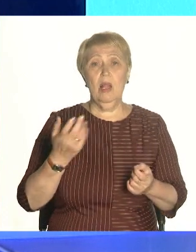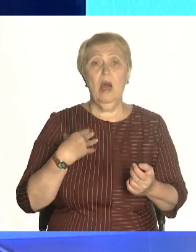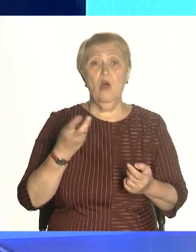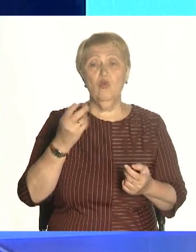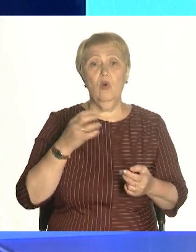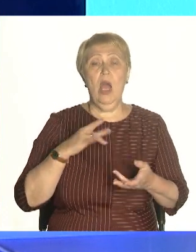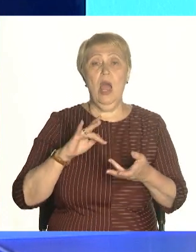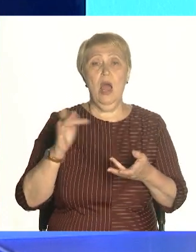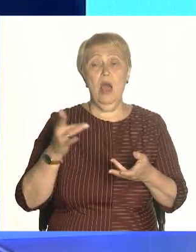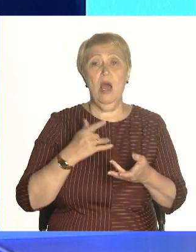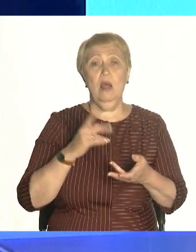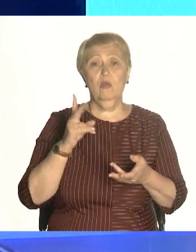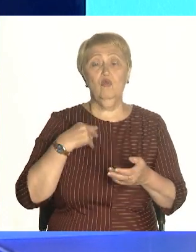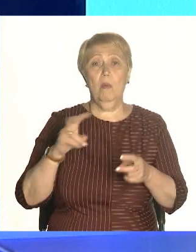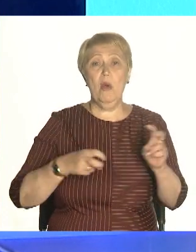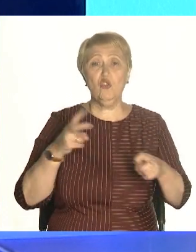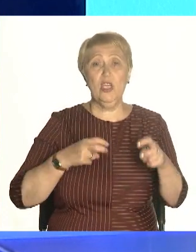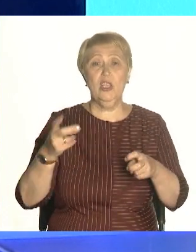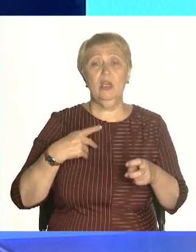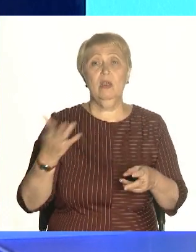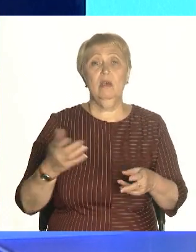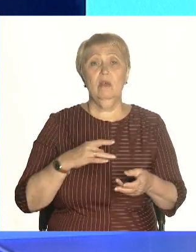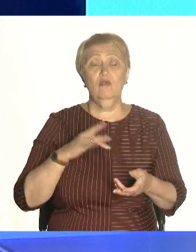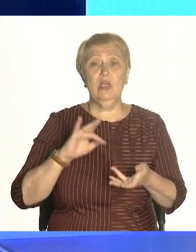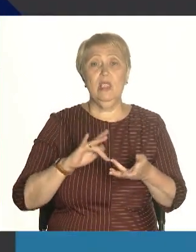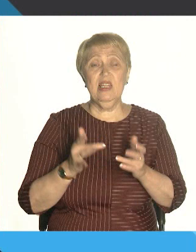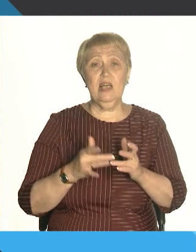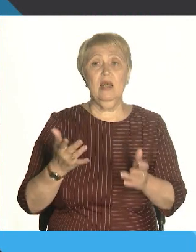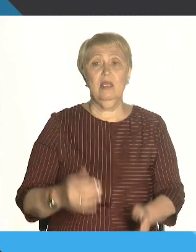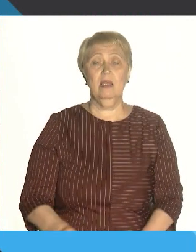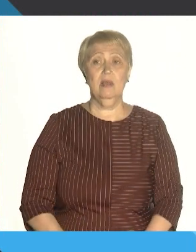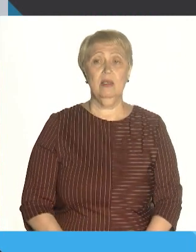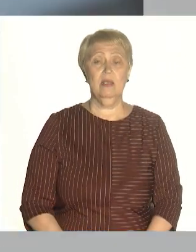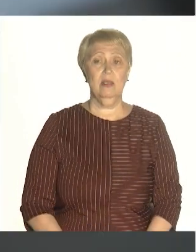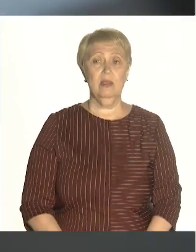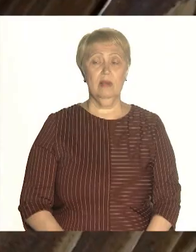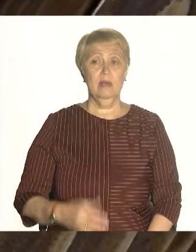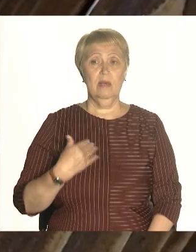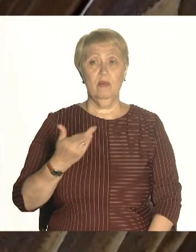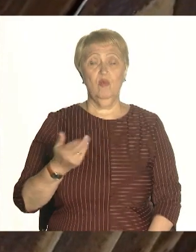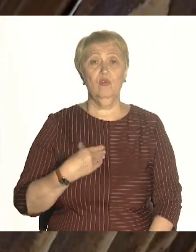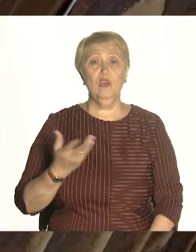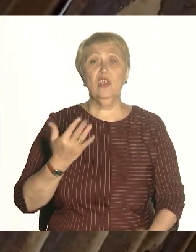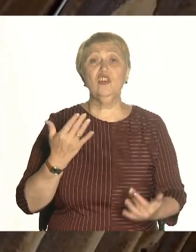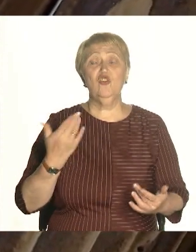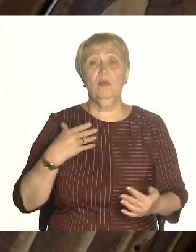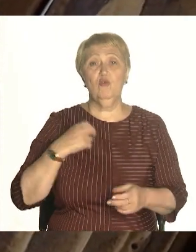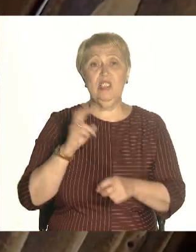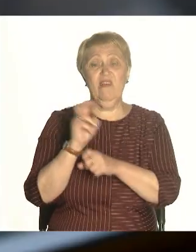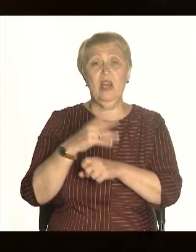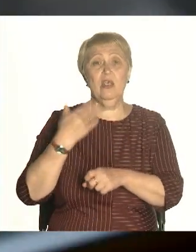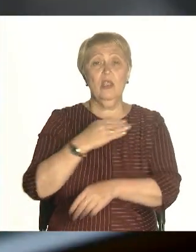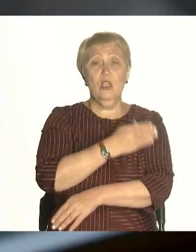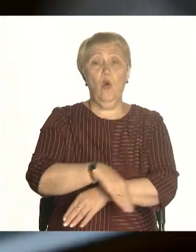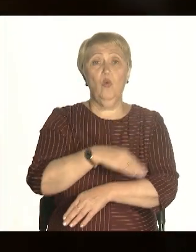достаточно сильный прирост этих преступлений. То есть мошенникам проще, что ему выходить на улицу, да, там кого-то там можно